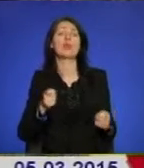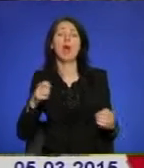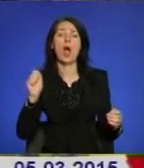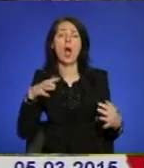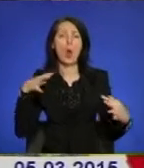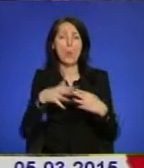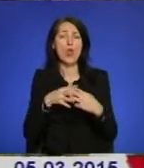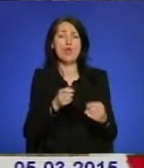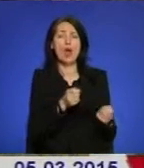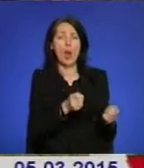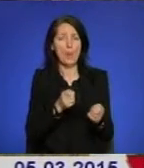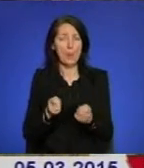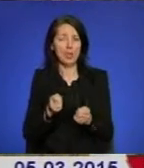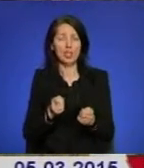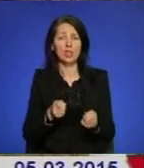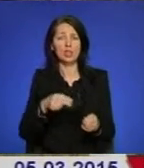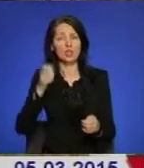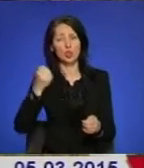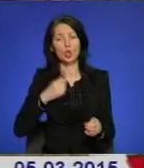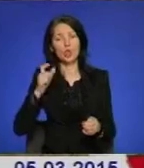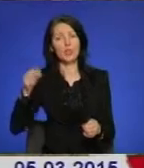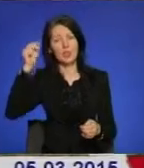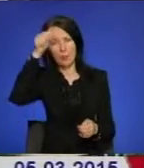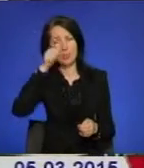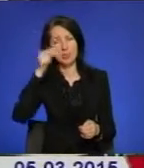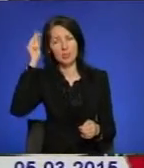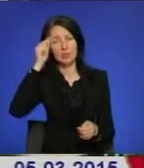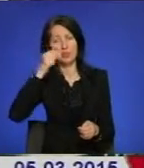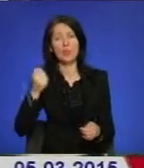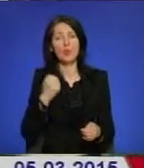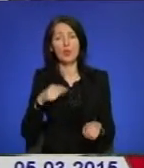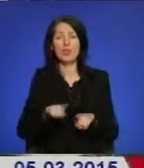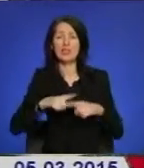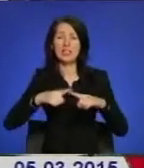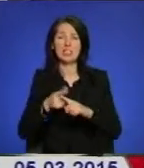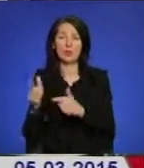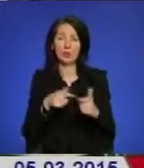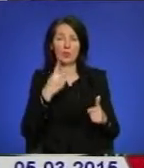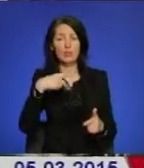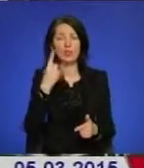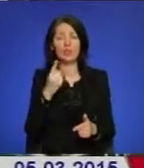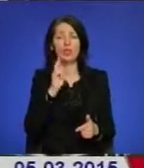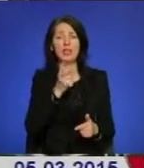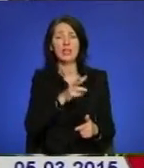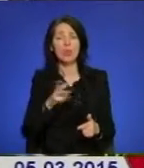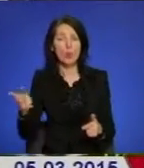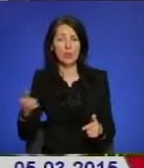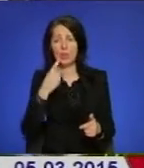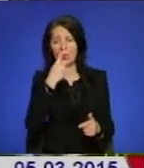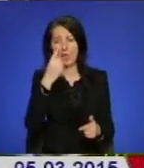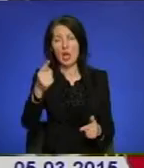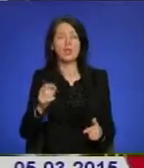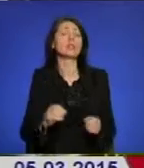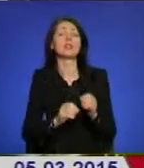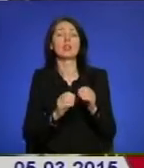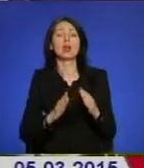місяць проходили навчання з технічної та бойової підготовки. 21 кілометр – дальність ракет. Саме мінімум може